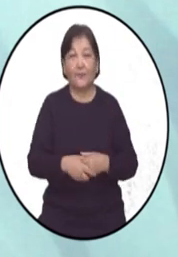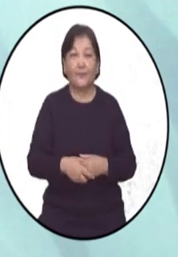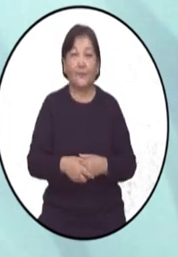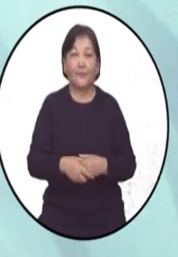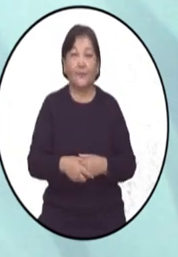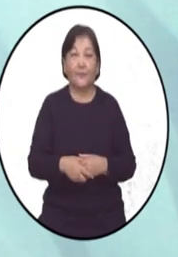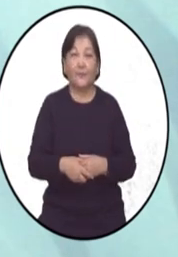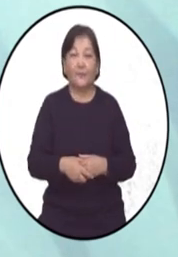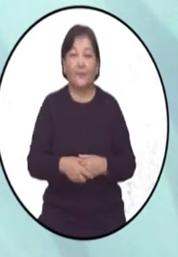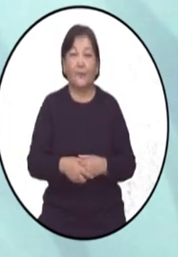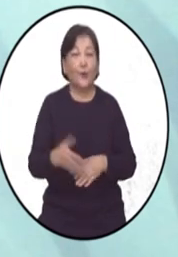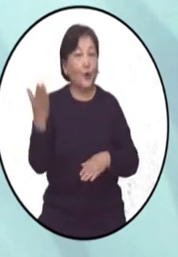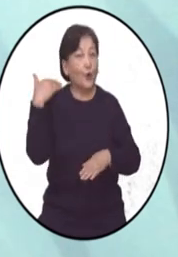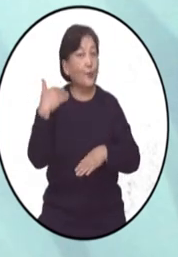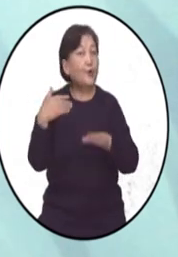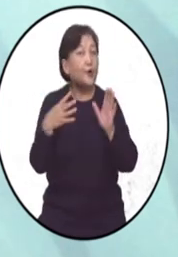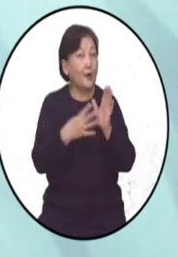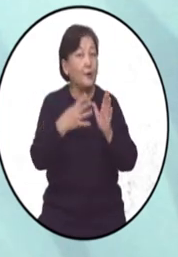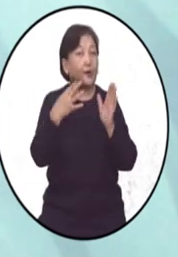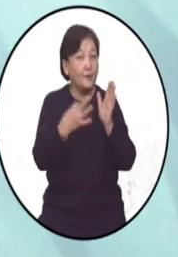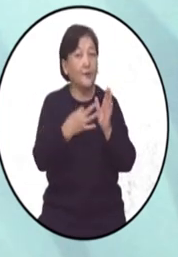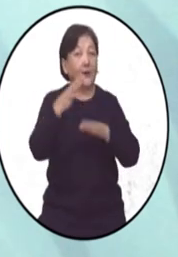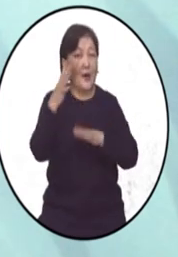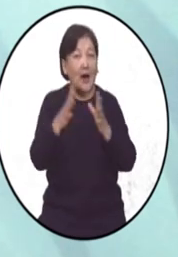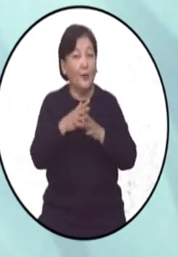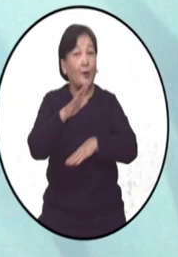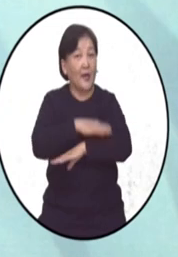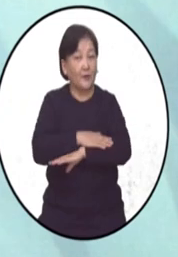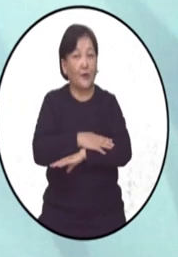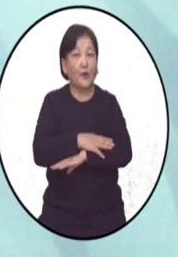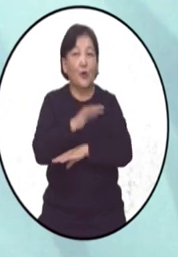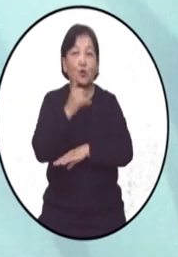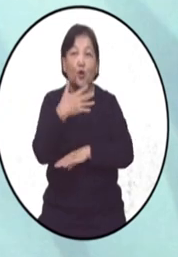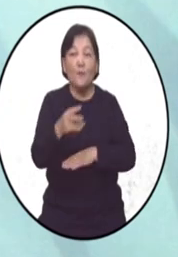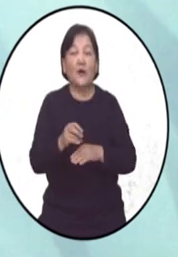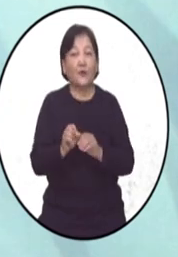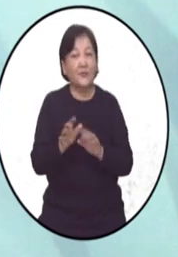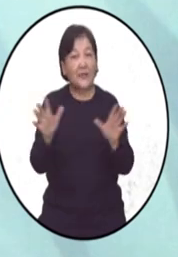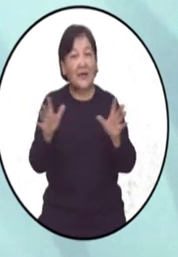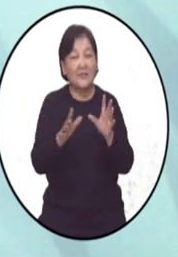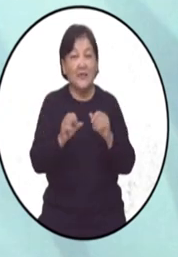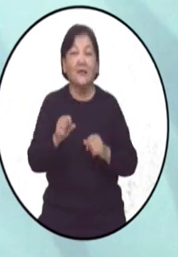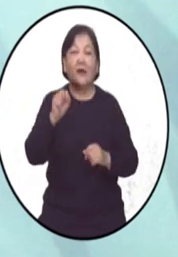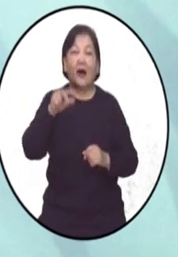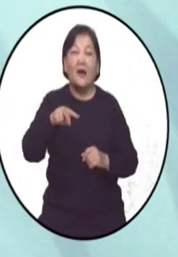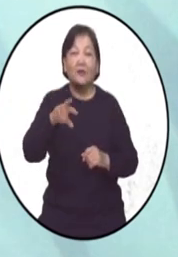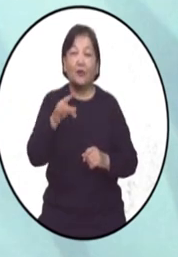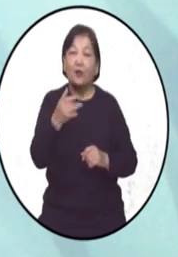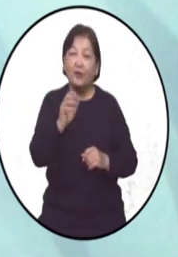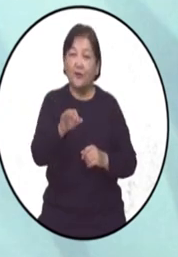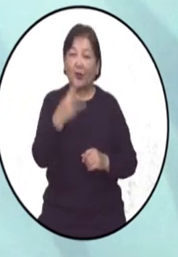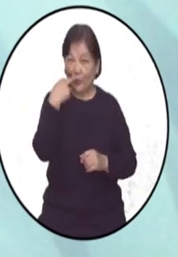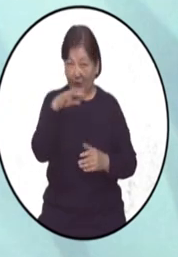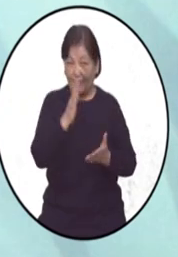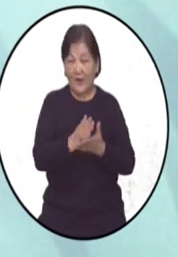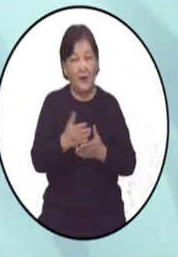За бид нар өмнөх ангид бол шогмон, салаасан, давталтаа гэдэг алгоритмын төрлүүдийг үтсэн байгаа. Тэгэхээр тэрийг